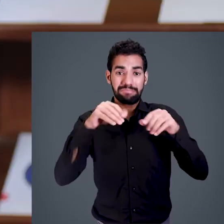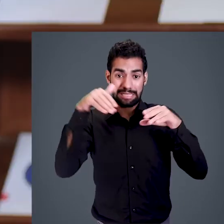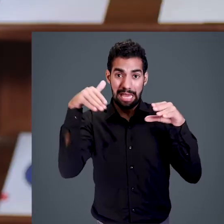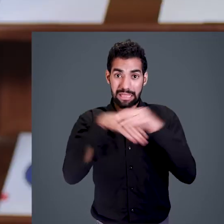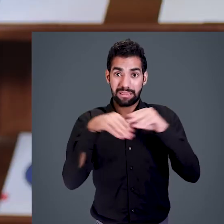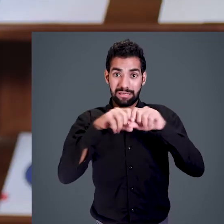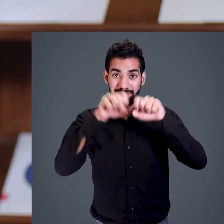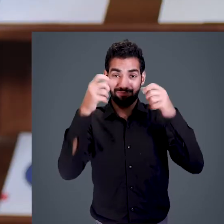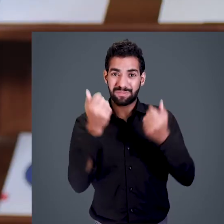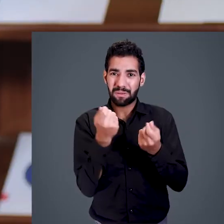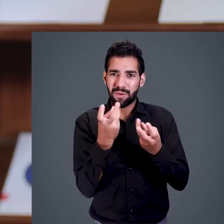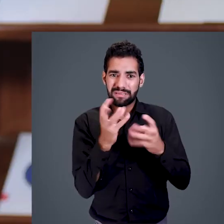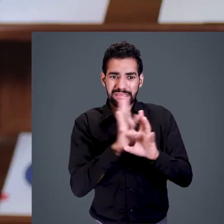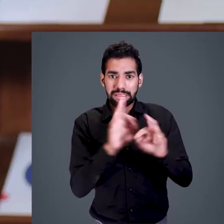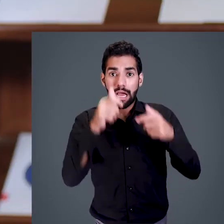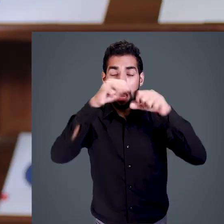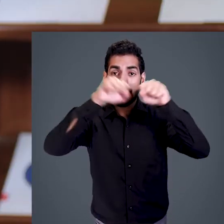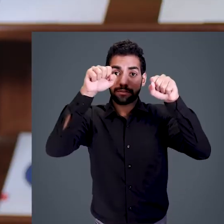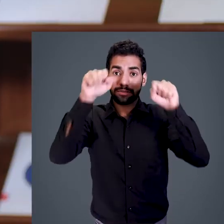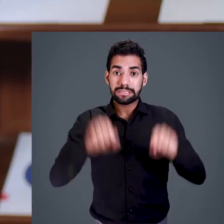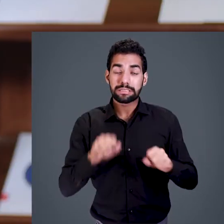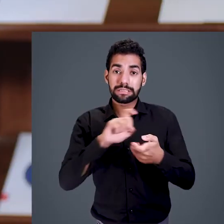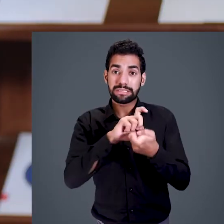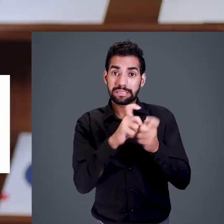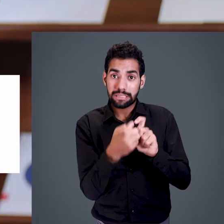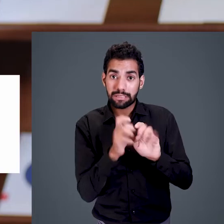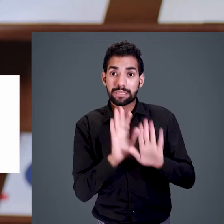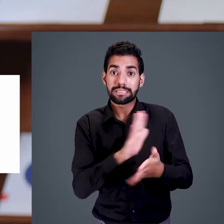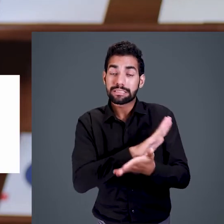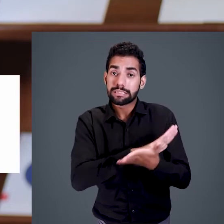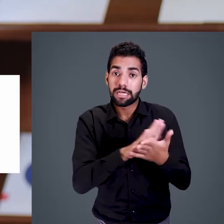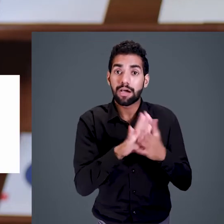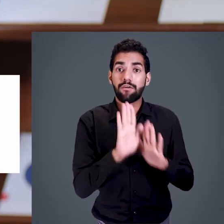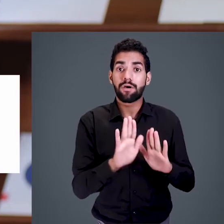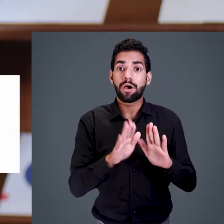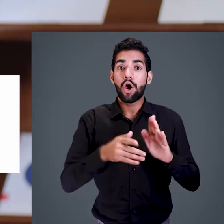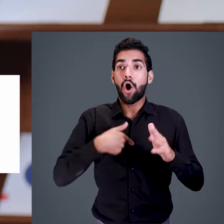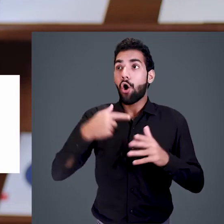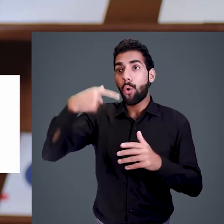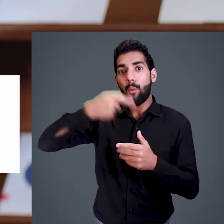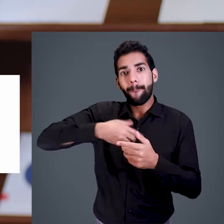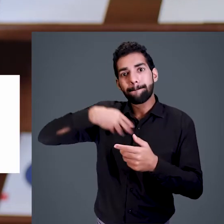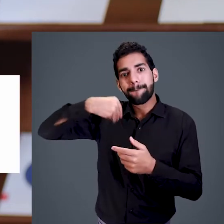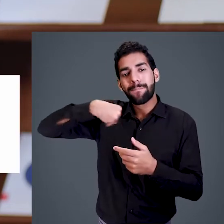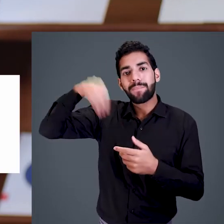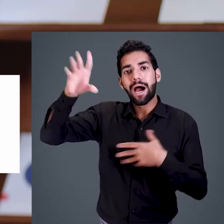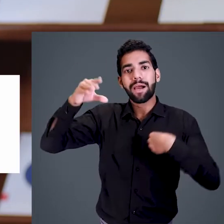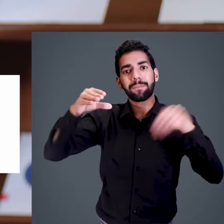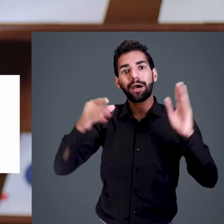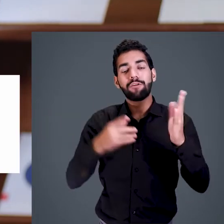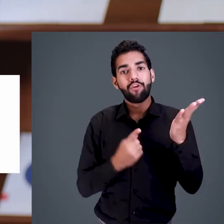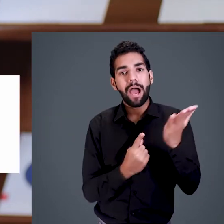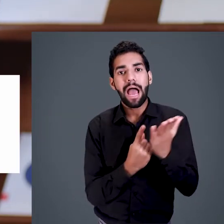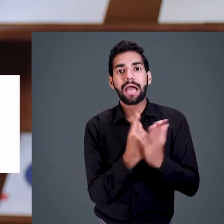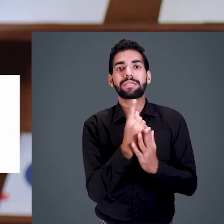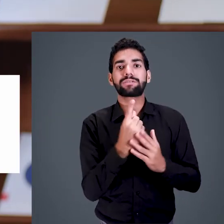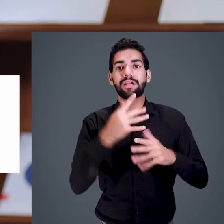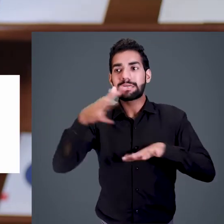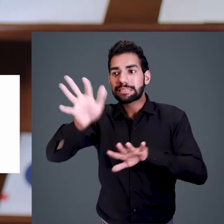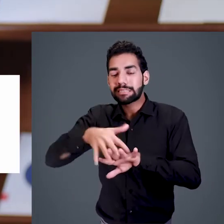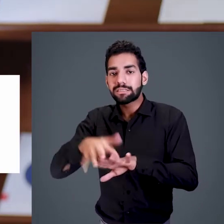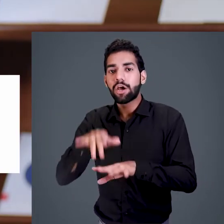یہ اسٹرکچرل چینج یعنی ڈومیسٹک انویسٹمنٹ لے کے آتے ہیں، فورن ڈائریکٹ انویسٹمنٹ لے کے آتے ہیں، تو اس کو ایگریکلچر